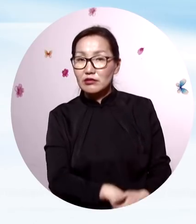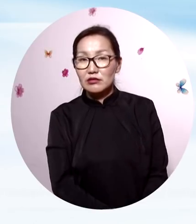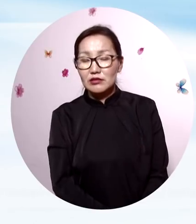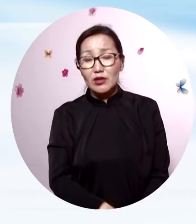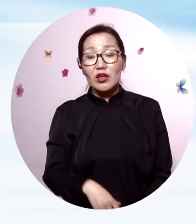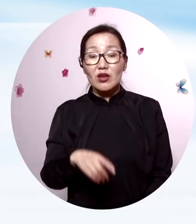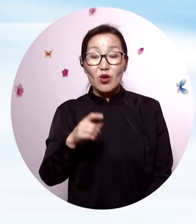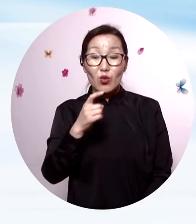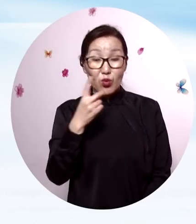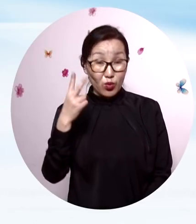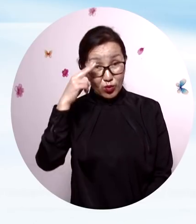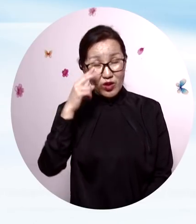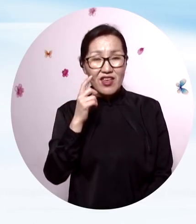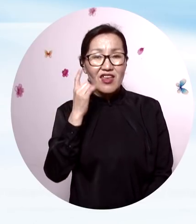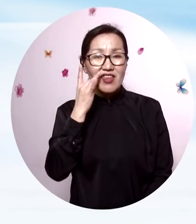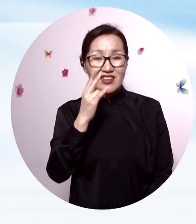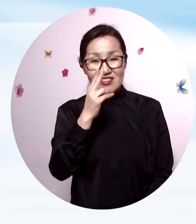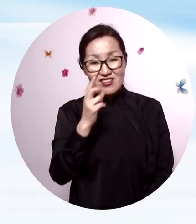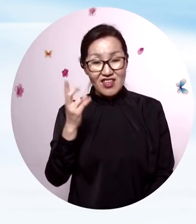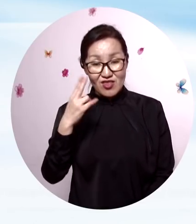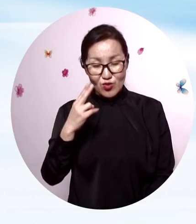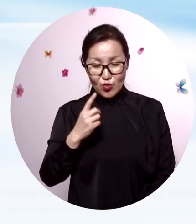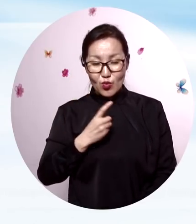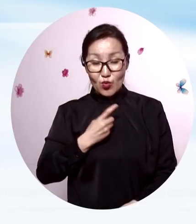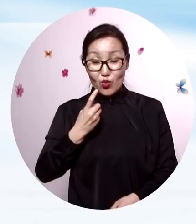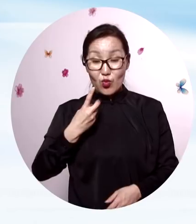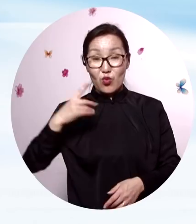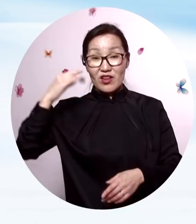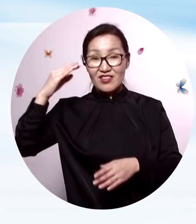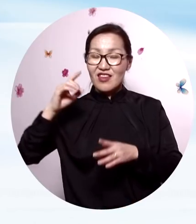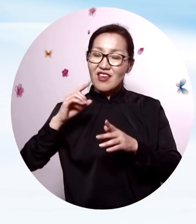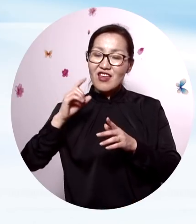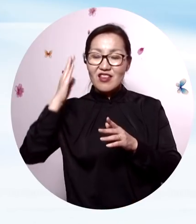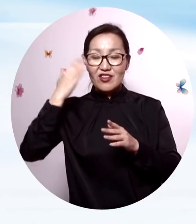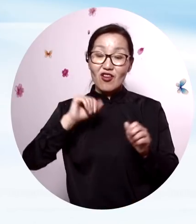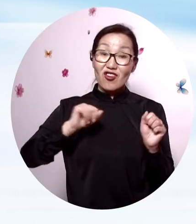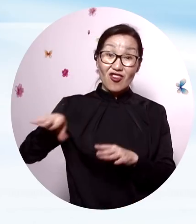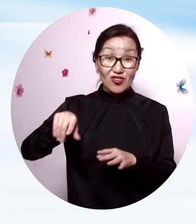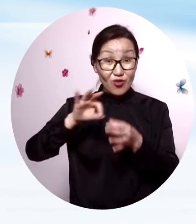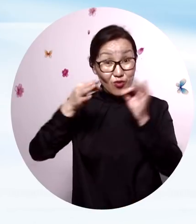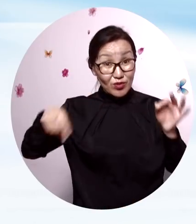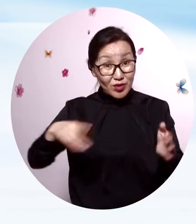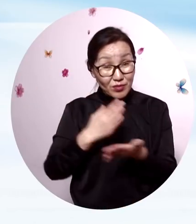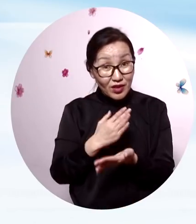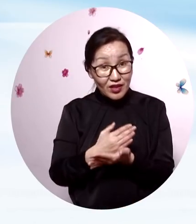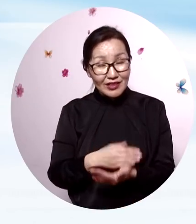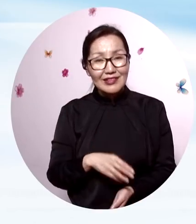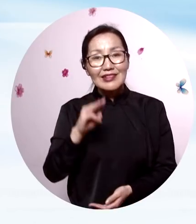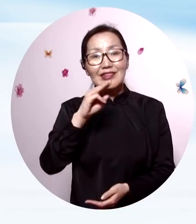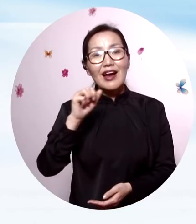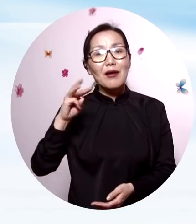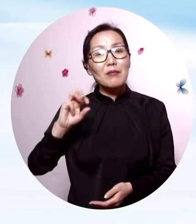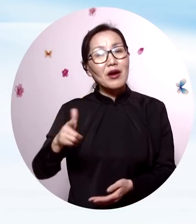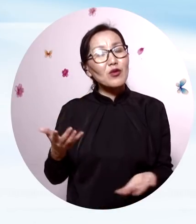хүүн эрийн цэнт хүрүүтэй эцэг ихэ орхин оджээ гэсэн өгүүлбэрт орсон байсан. За,